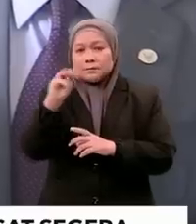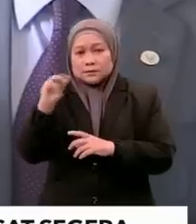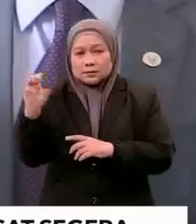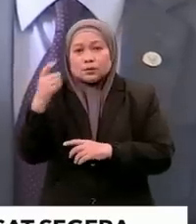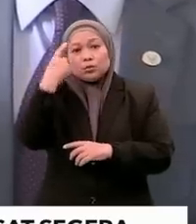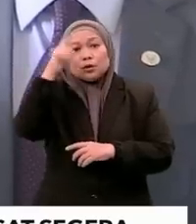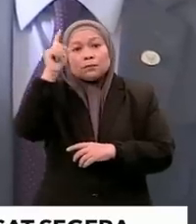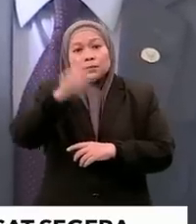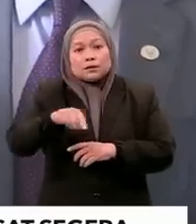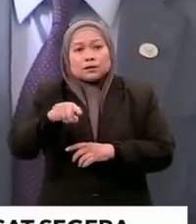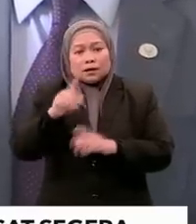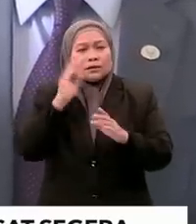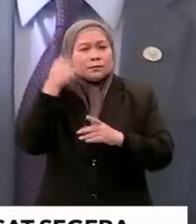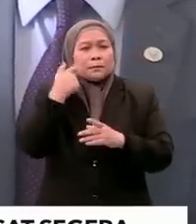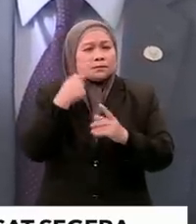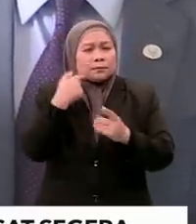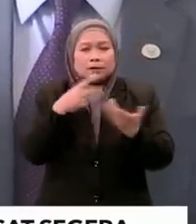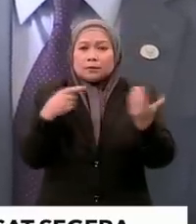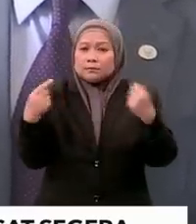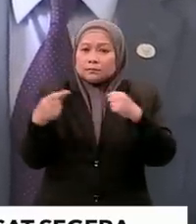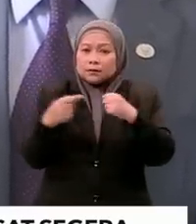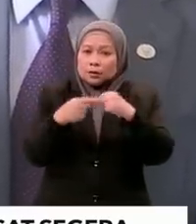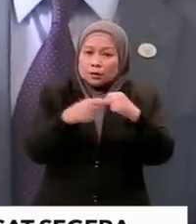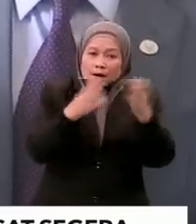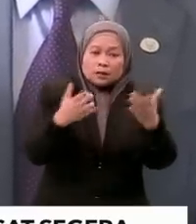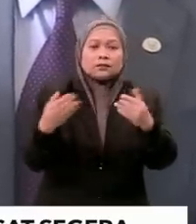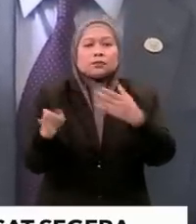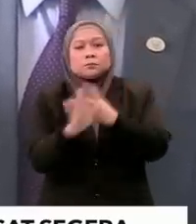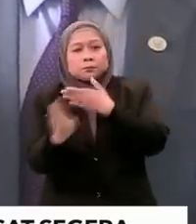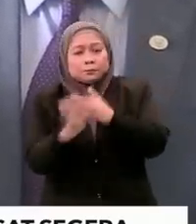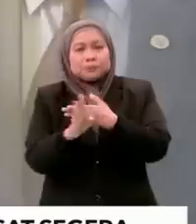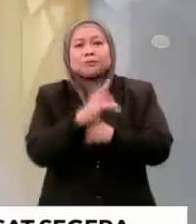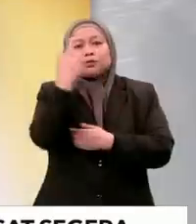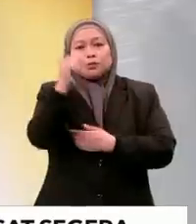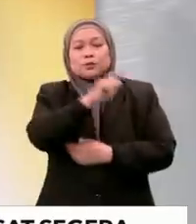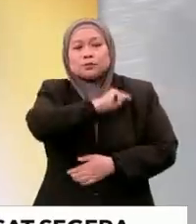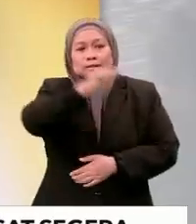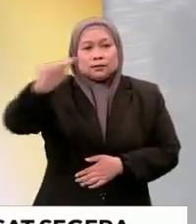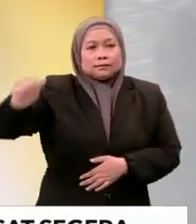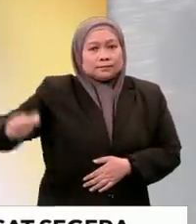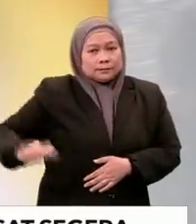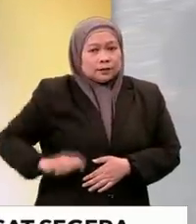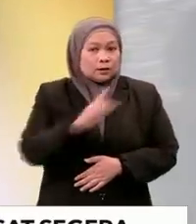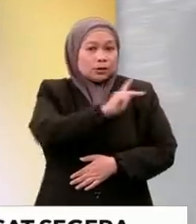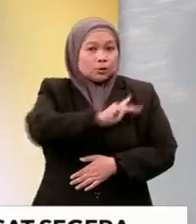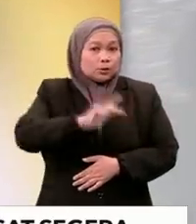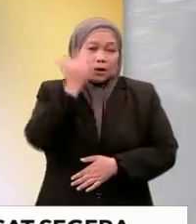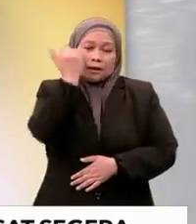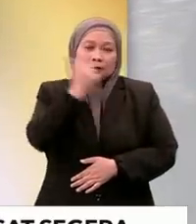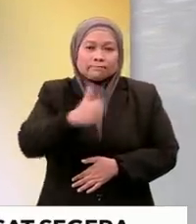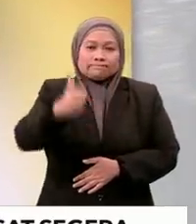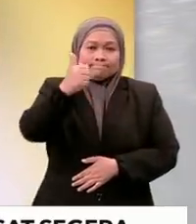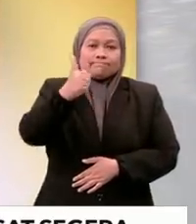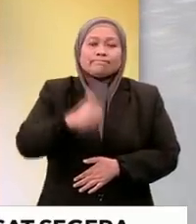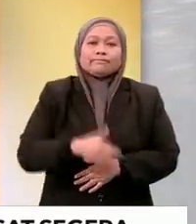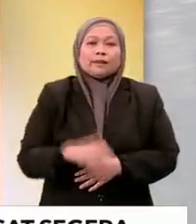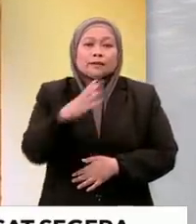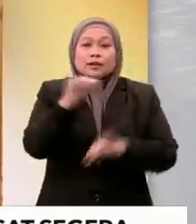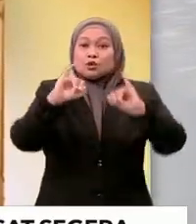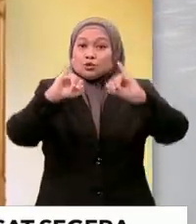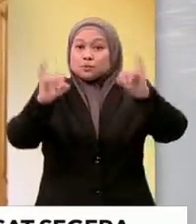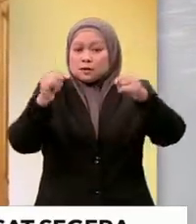individu yang mengeluarkan kenyataan berbentuk ancaman dan utan terhadap ketua Hakim negara itu pada